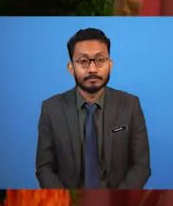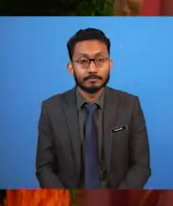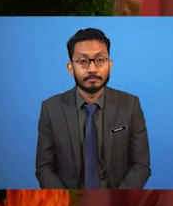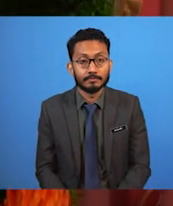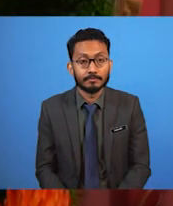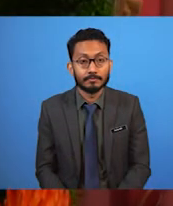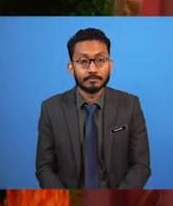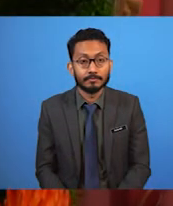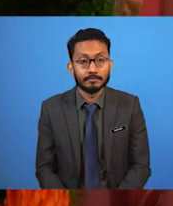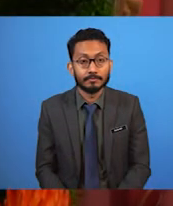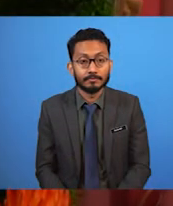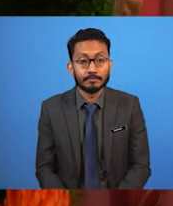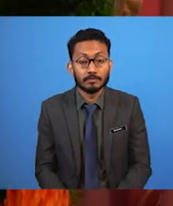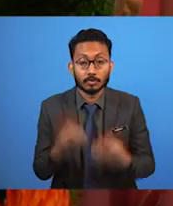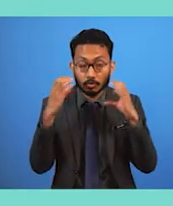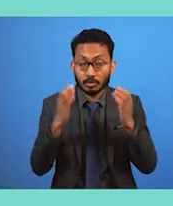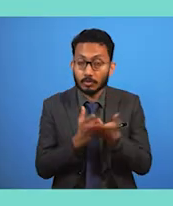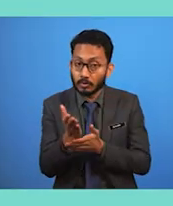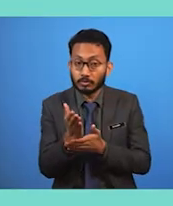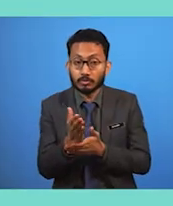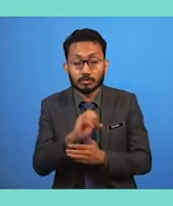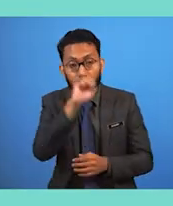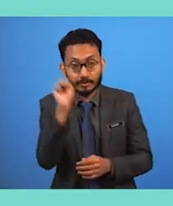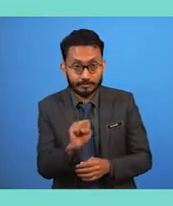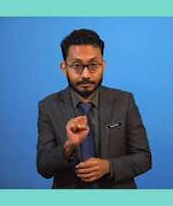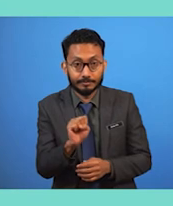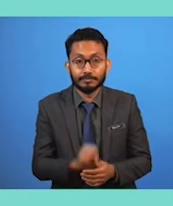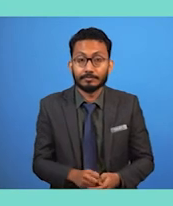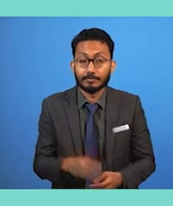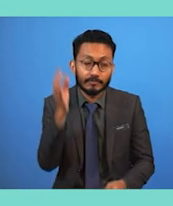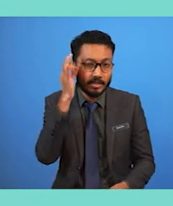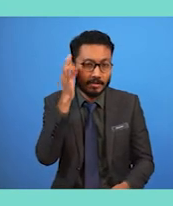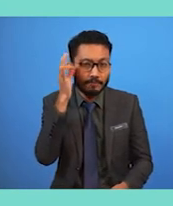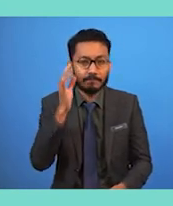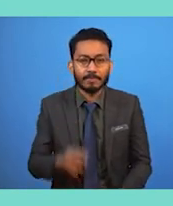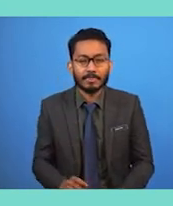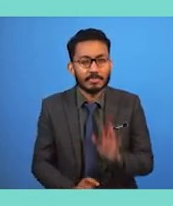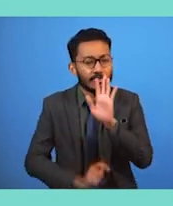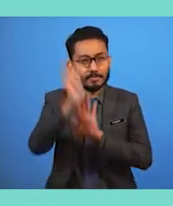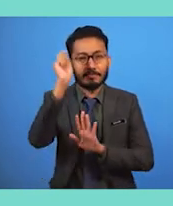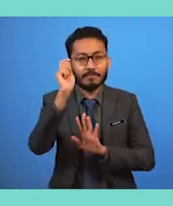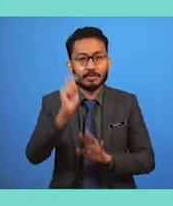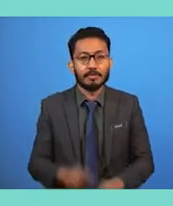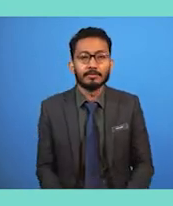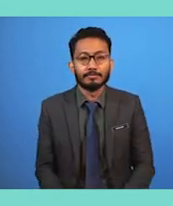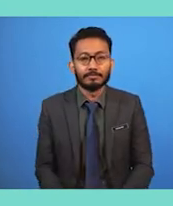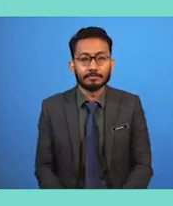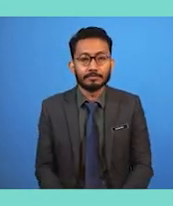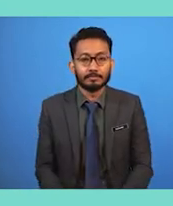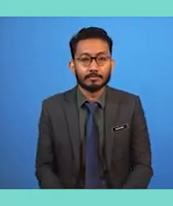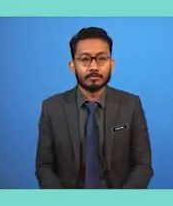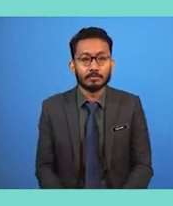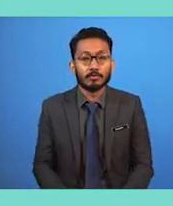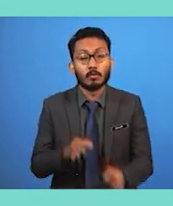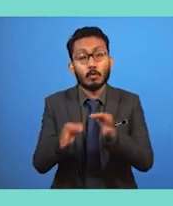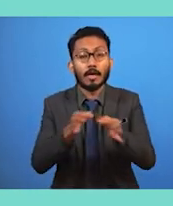Baiklah pelajar-pelajar, cikgu teruskan dengan soalan kemahiran berfikir aras tinggi. Soalannya, huraikan